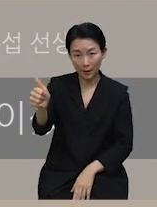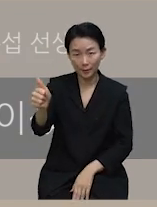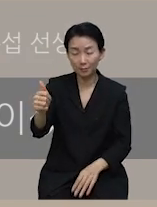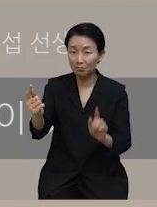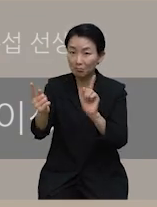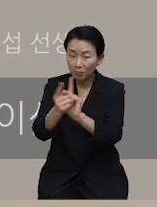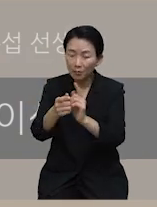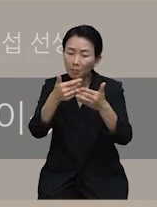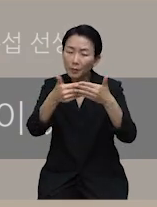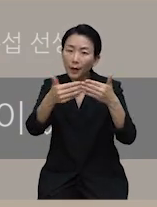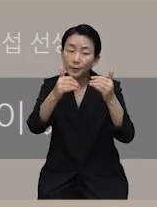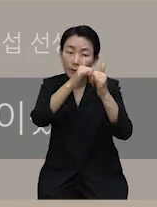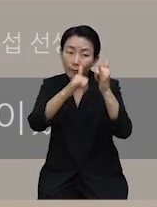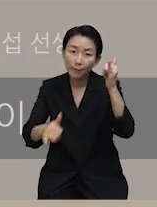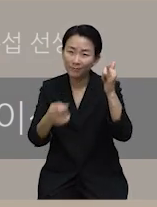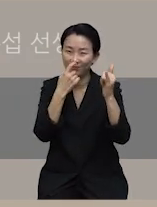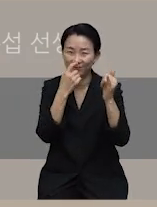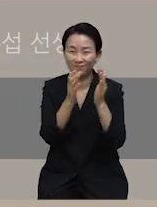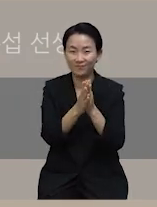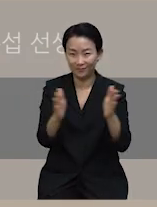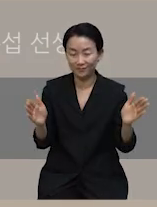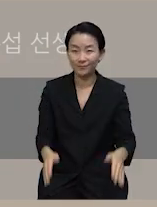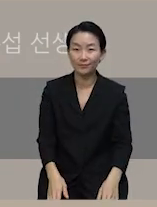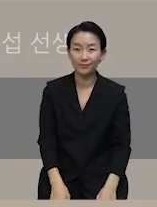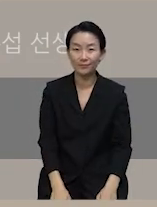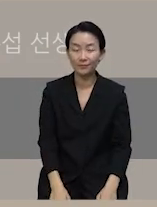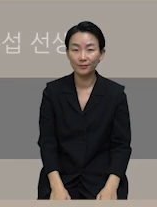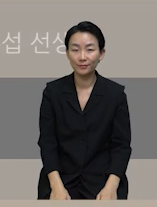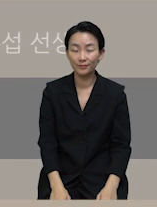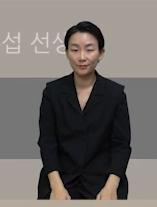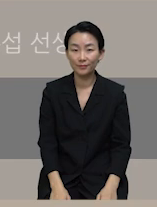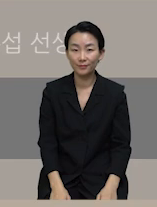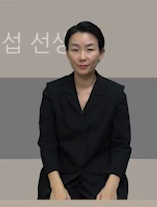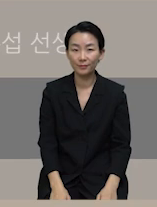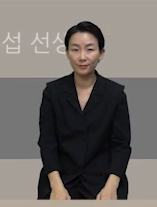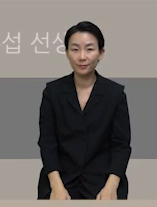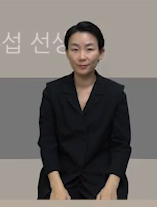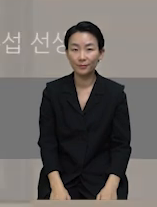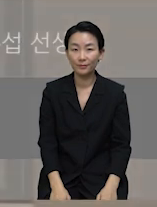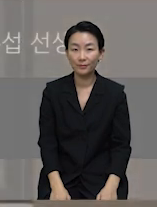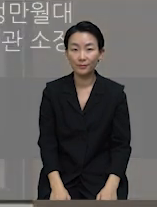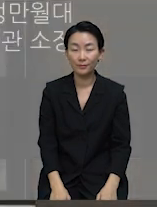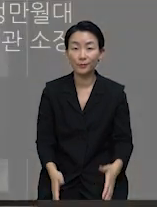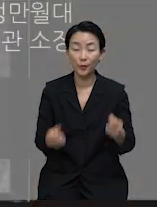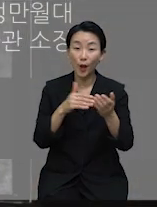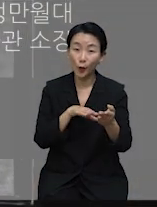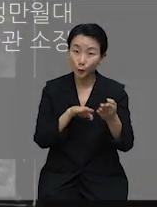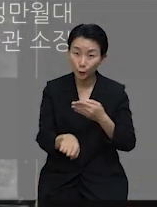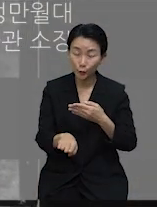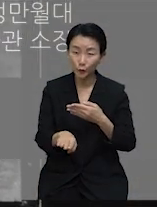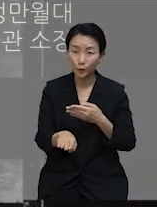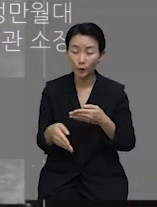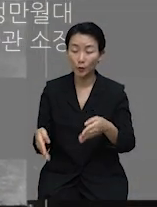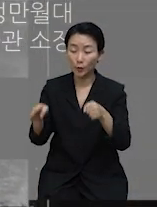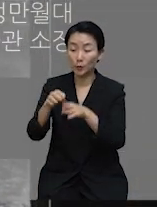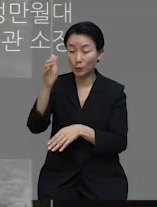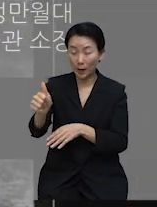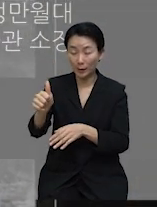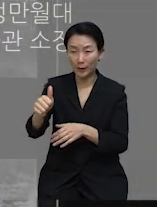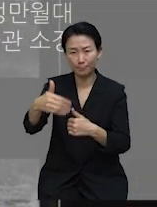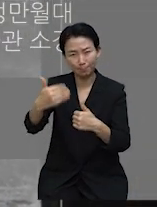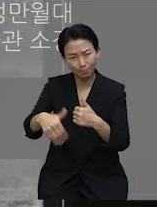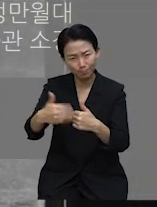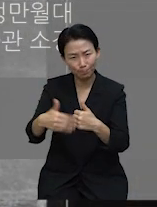개성 부립박물관의 관장이셨던 우연 고유섭 선생을 만나 미술사를 배웁니다. 졸업 이후 고유섭